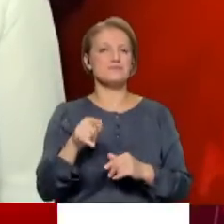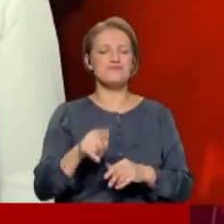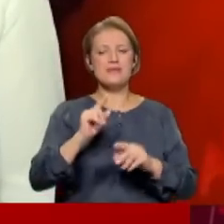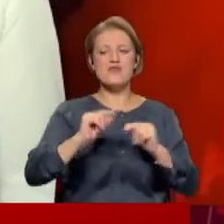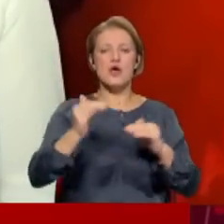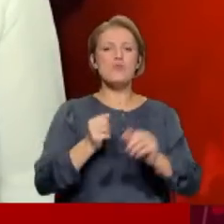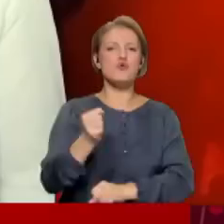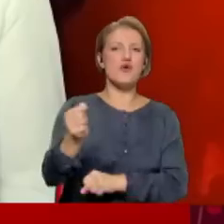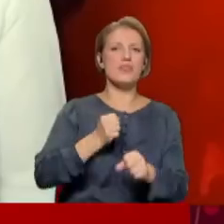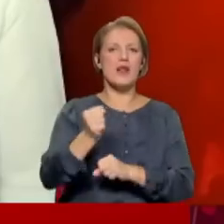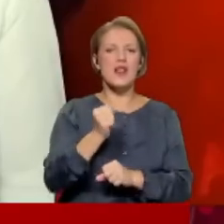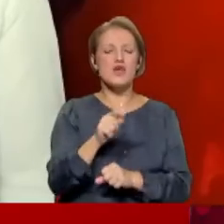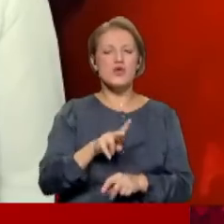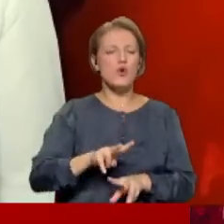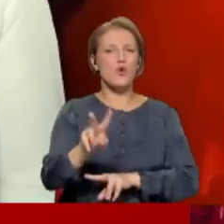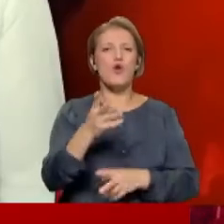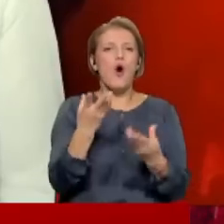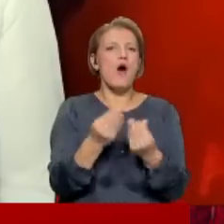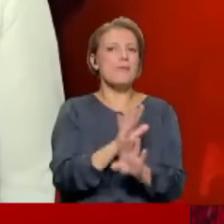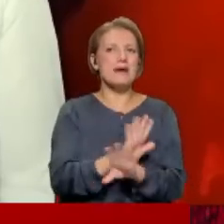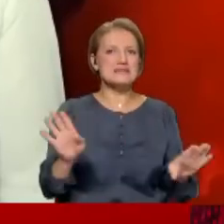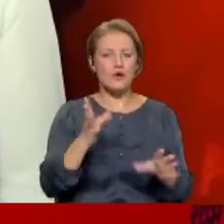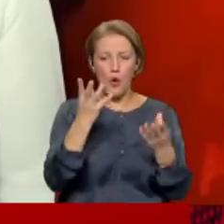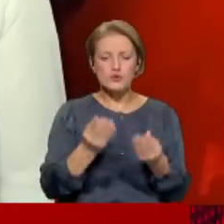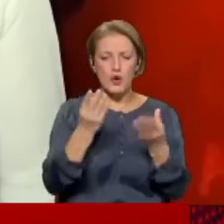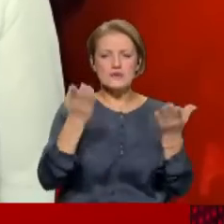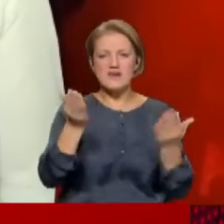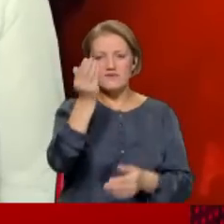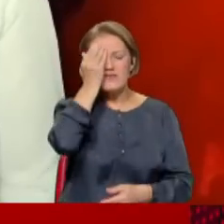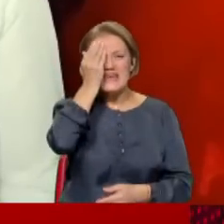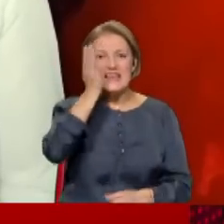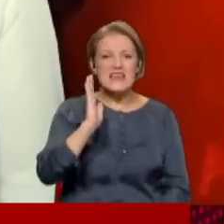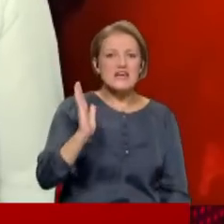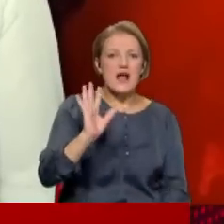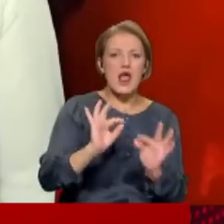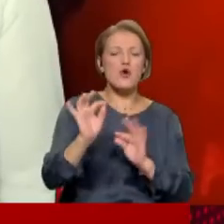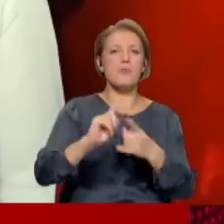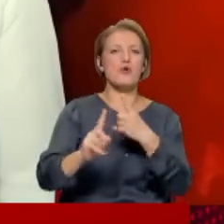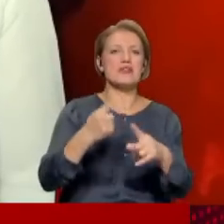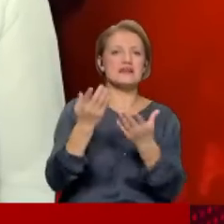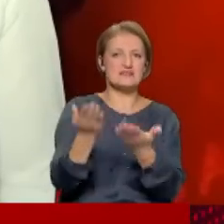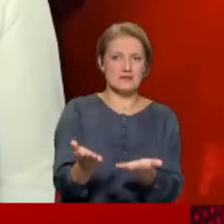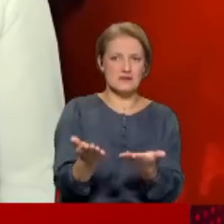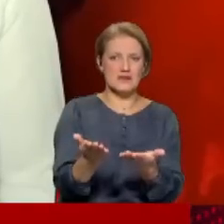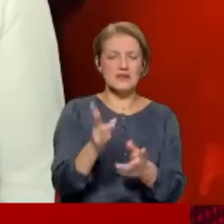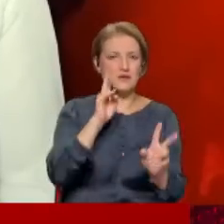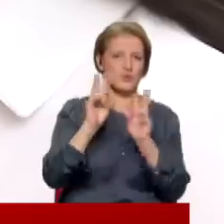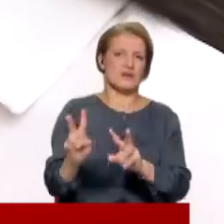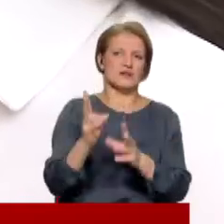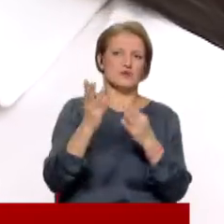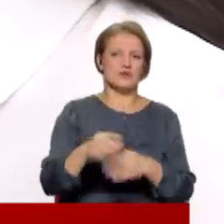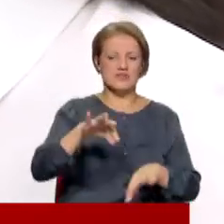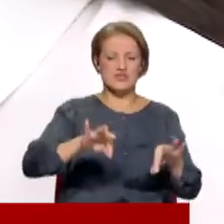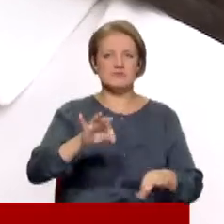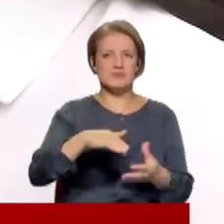enflasyonla mücadele yöntemi olamaz. Olsa olsa sadece yoksullaştıran bir ekonomi politikasının göstergesi olur.